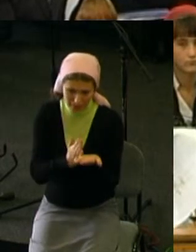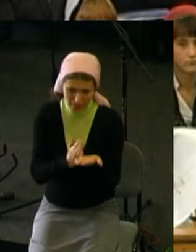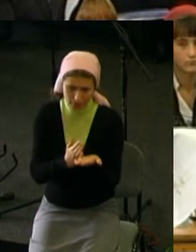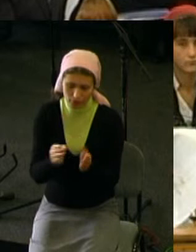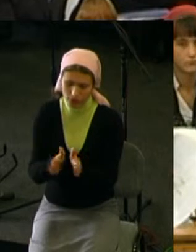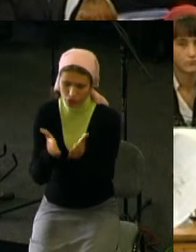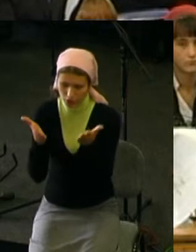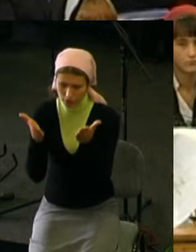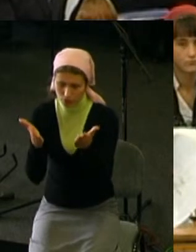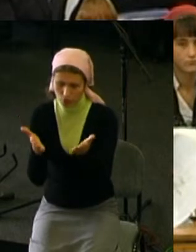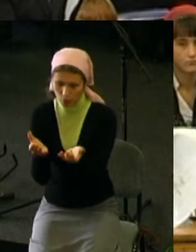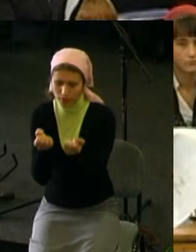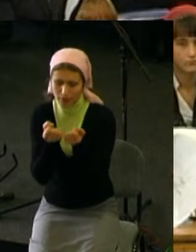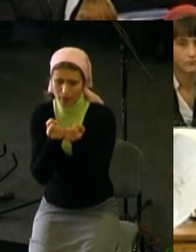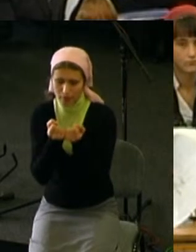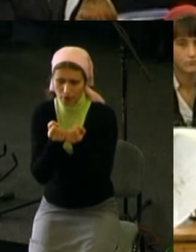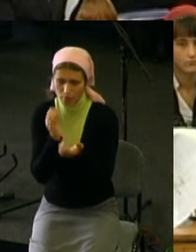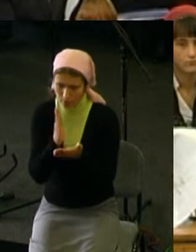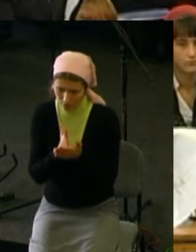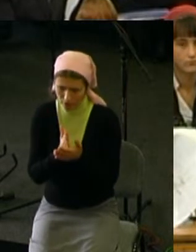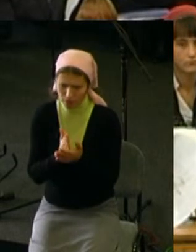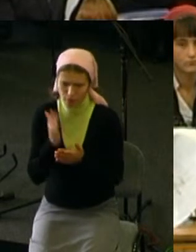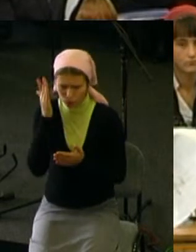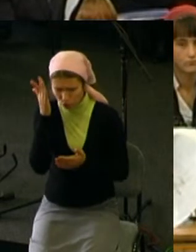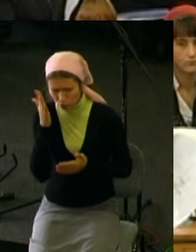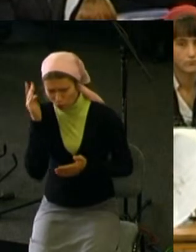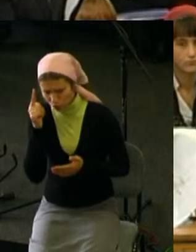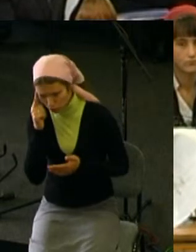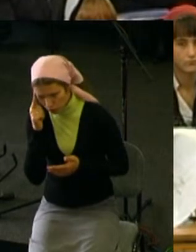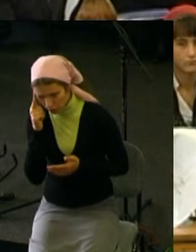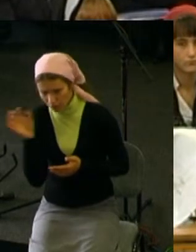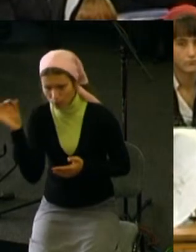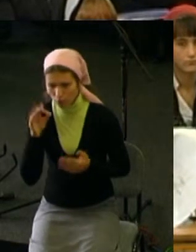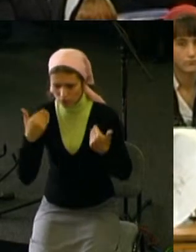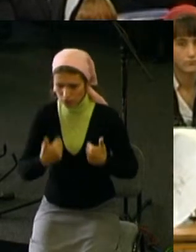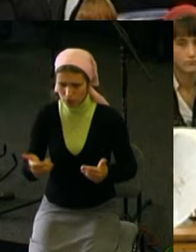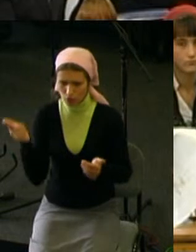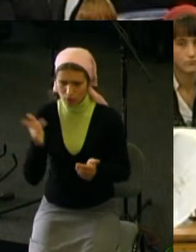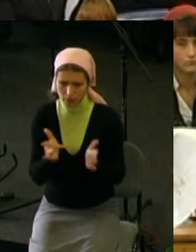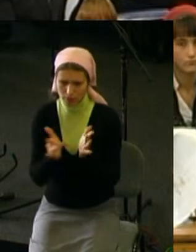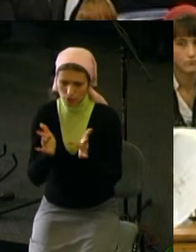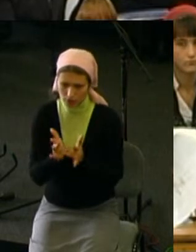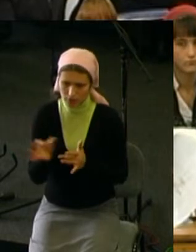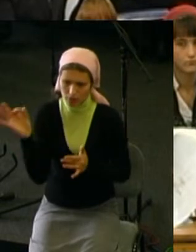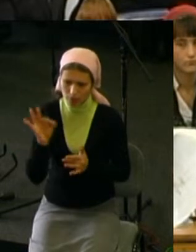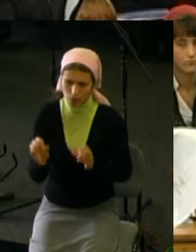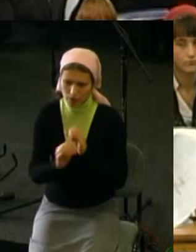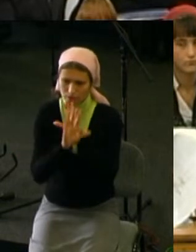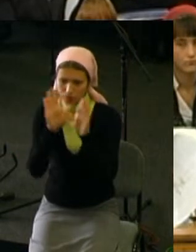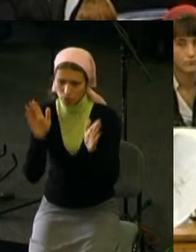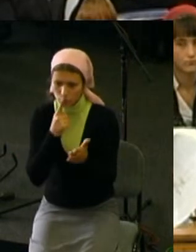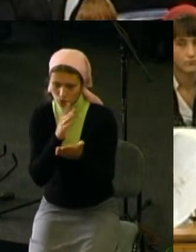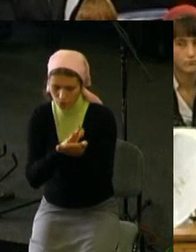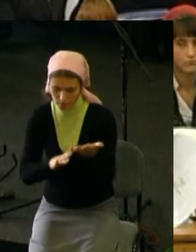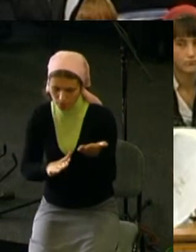і чашу беремо ми маємо розсуд жувати про тіло Господа Ісуса Христа і про його